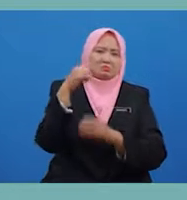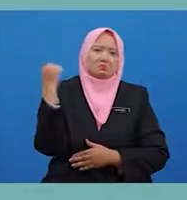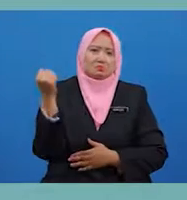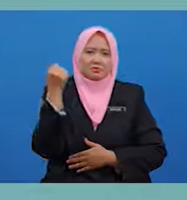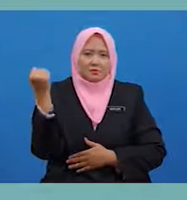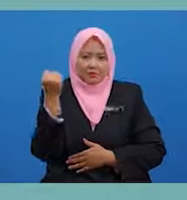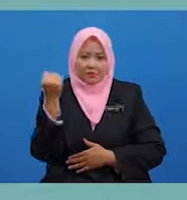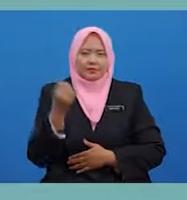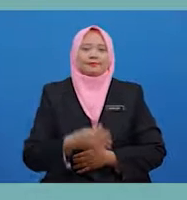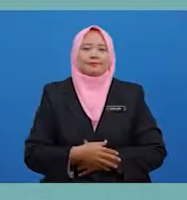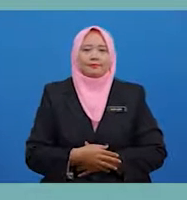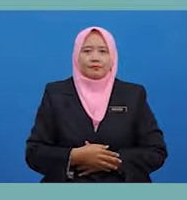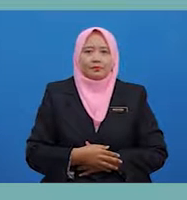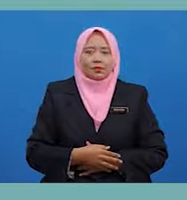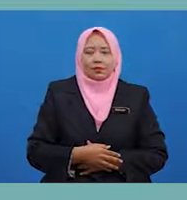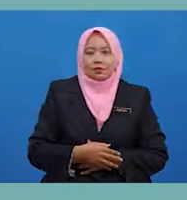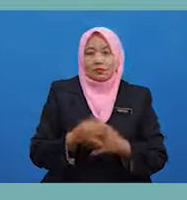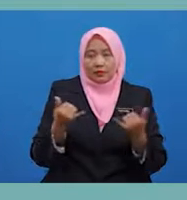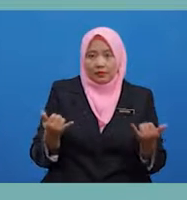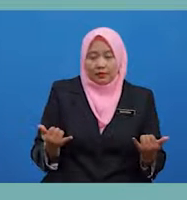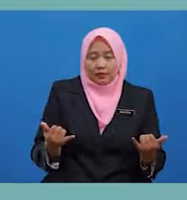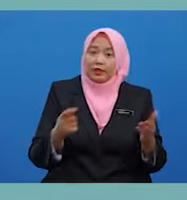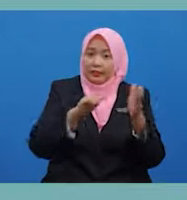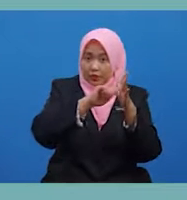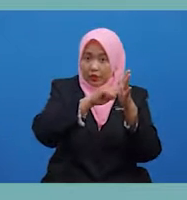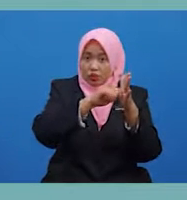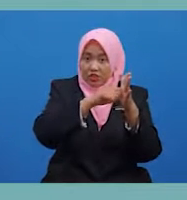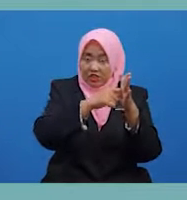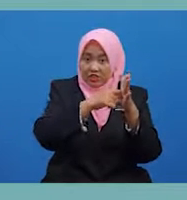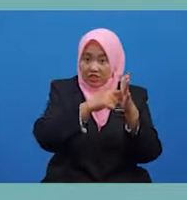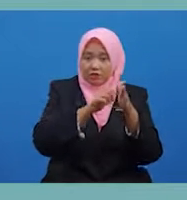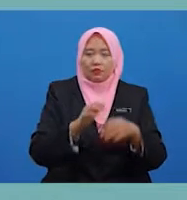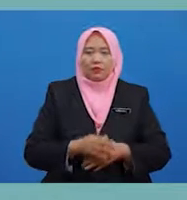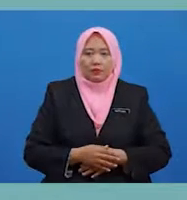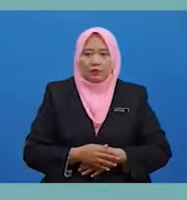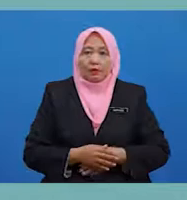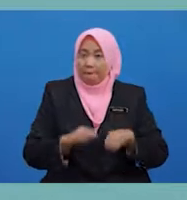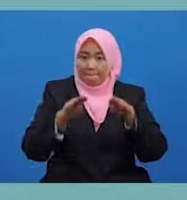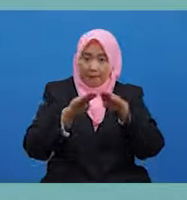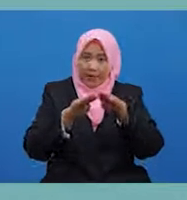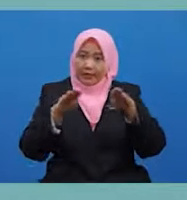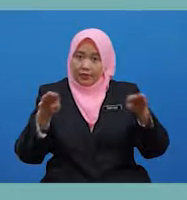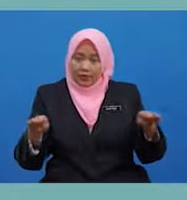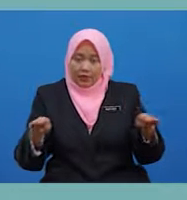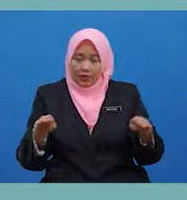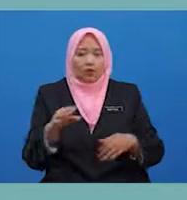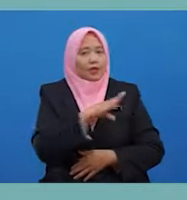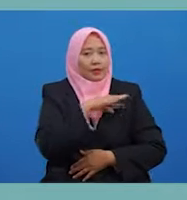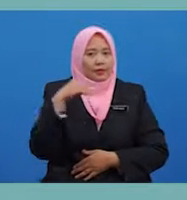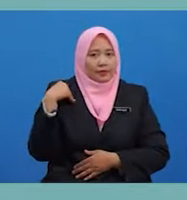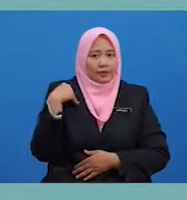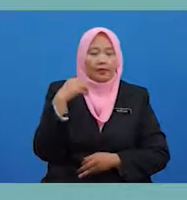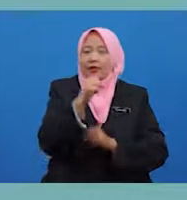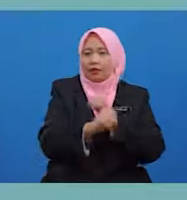Di sini, kita dapat lihat dua kata kunci untuk soalan ini, iaitu bandingkan dan bagi